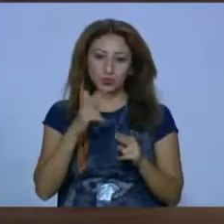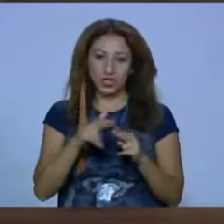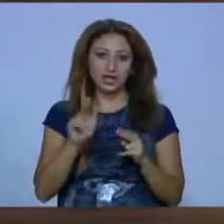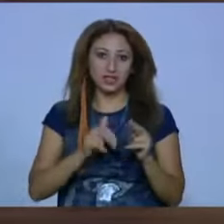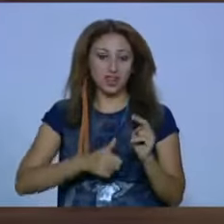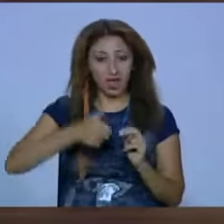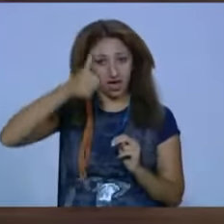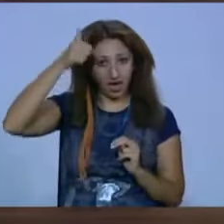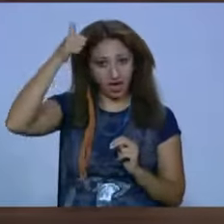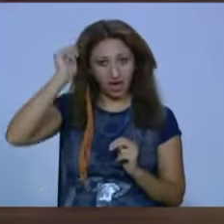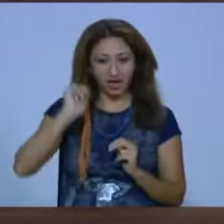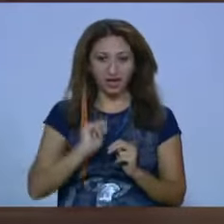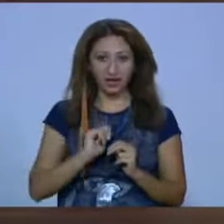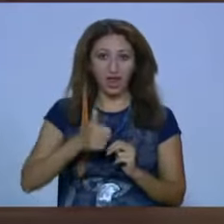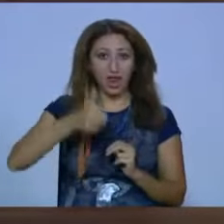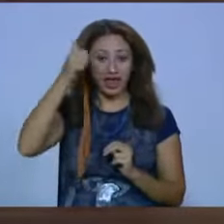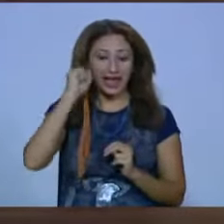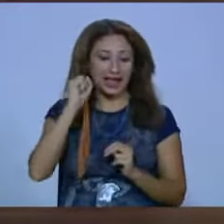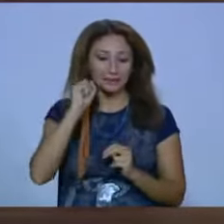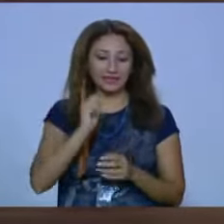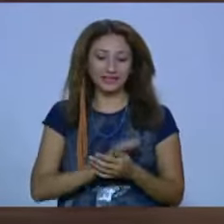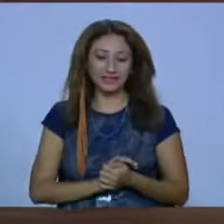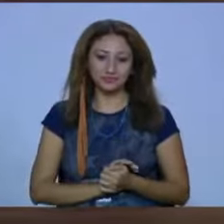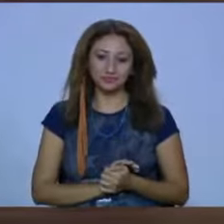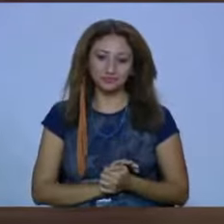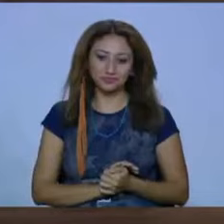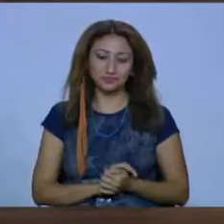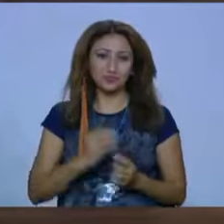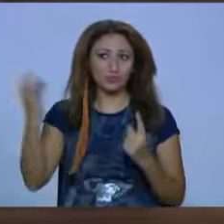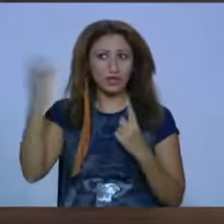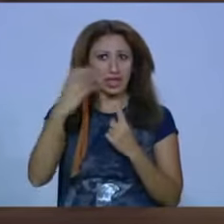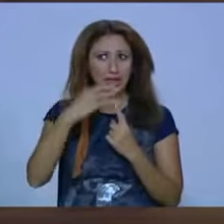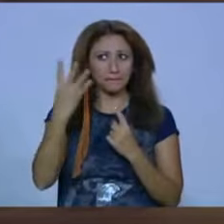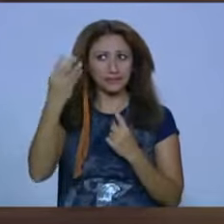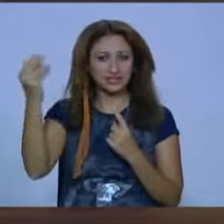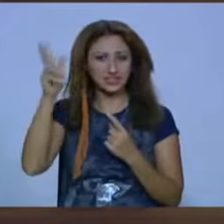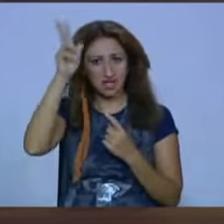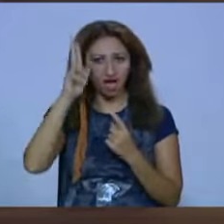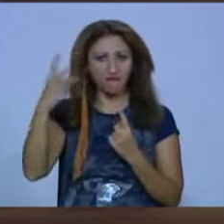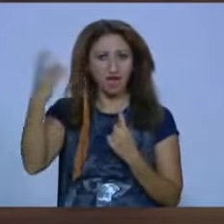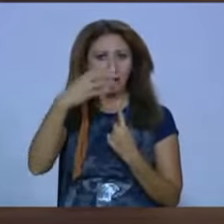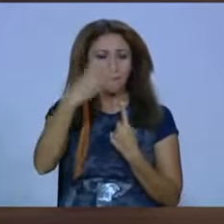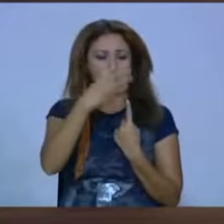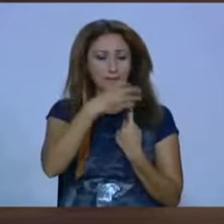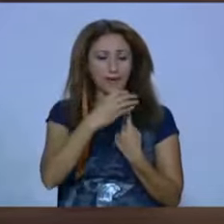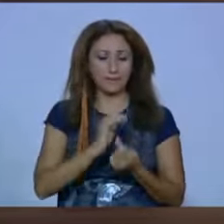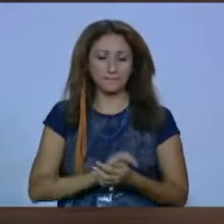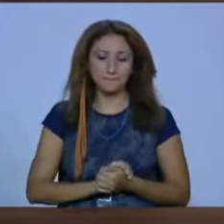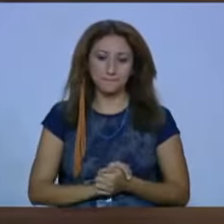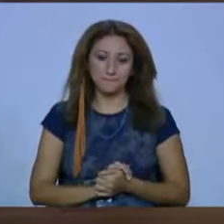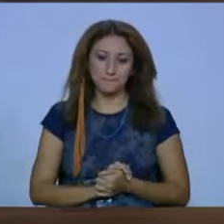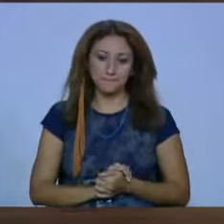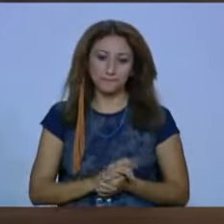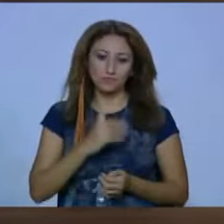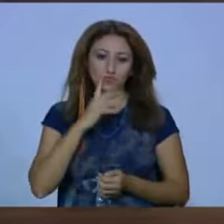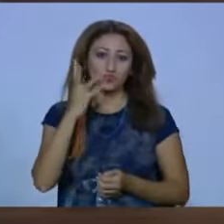يعني بشكل غريب جدا، وتهاجمنا كتير جدا من بعض الصحفيين في انه